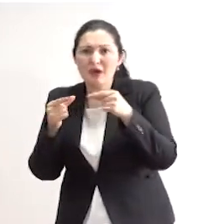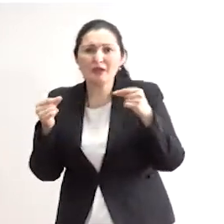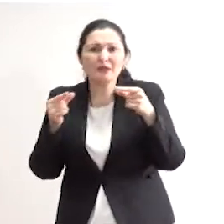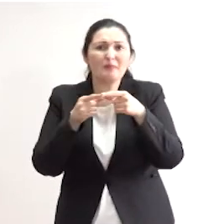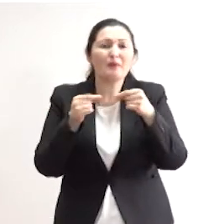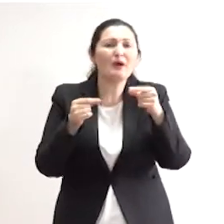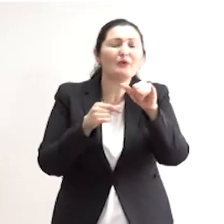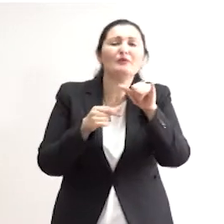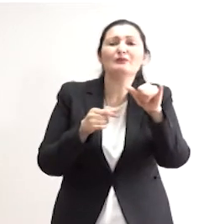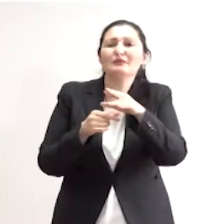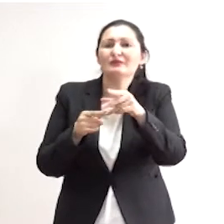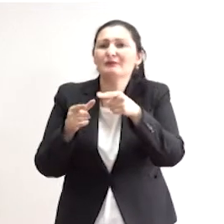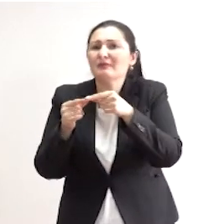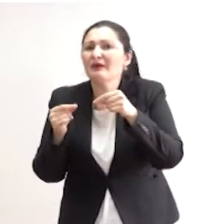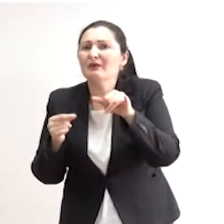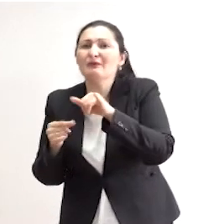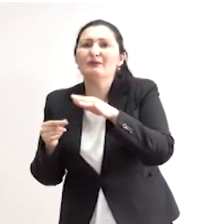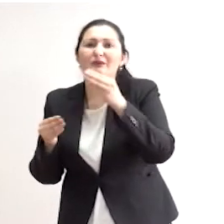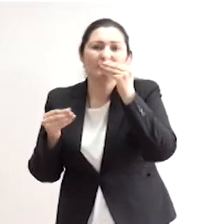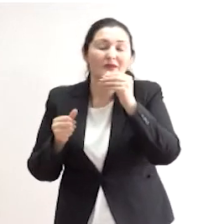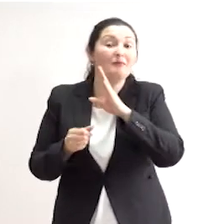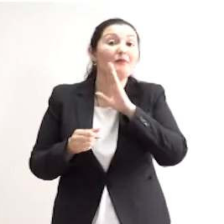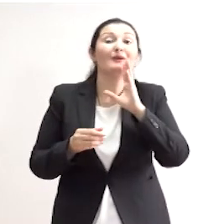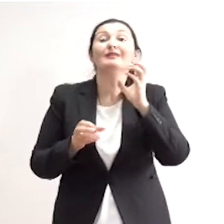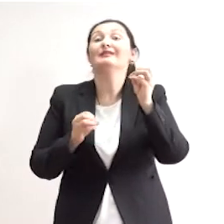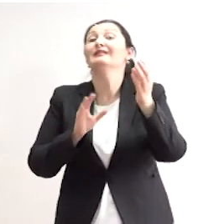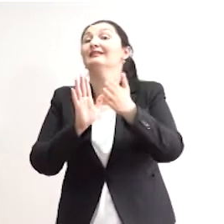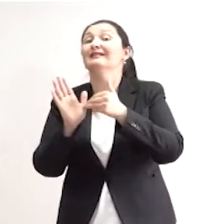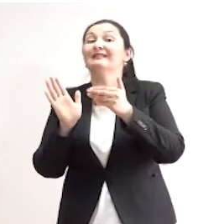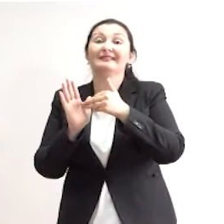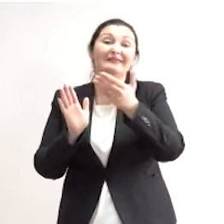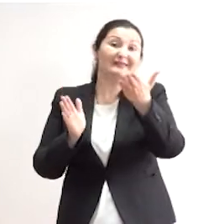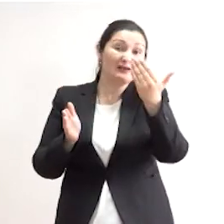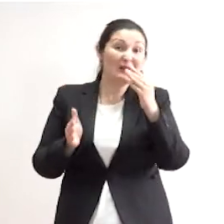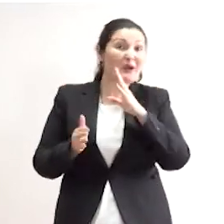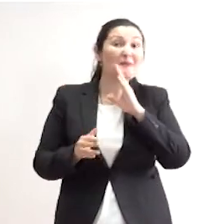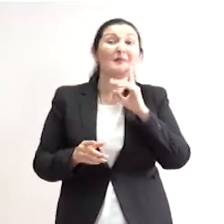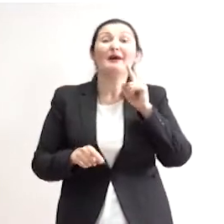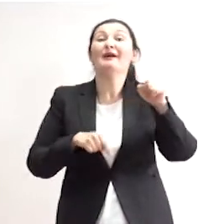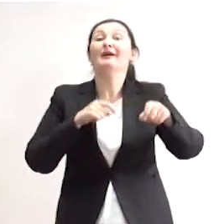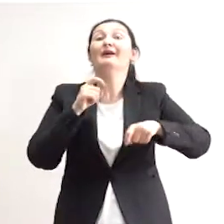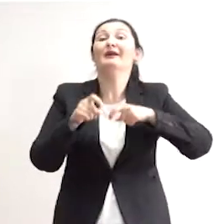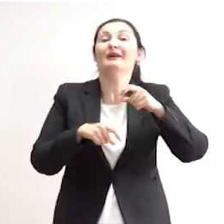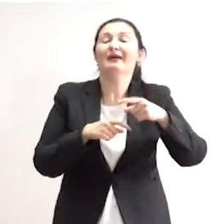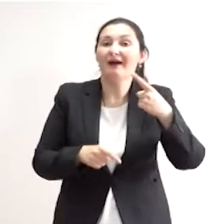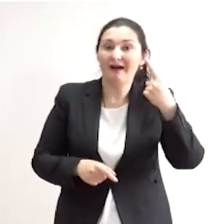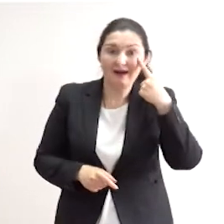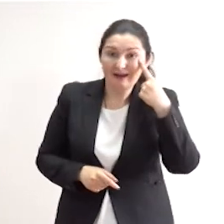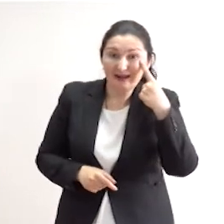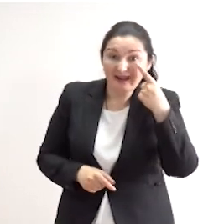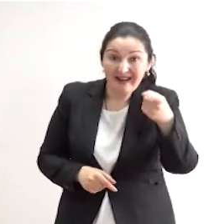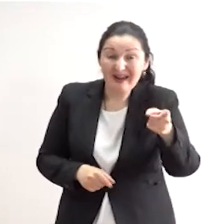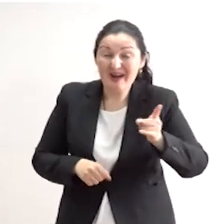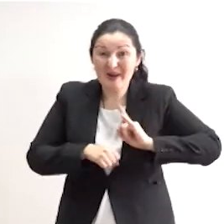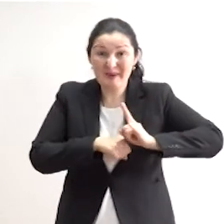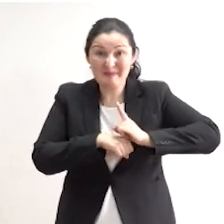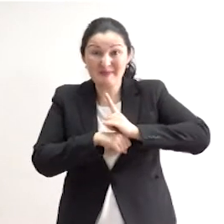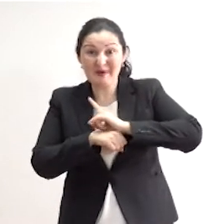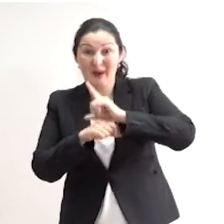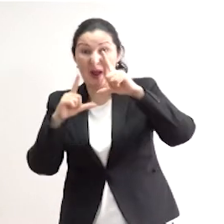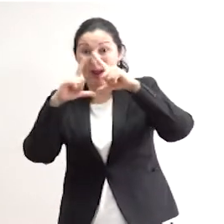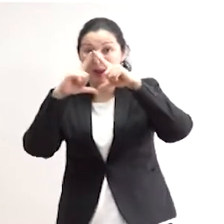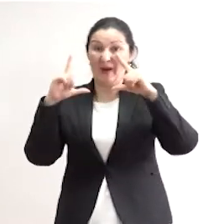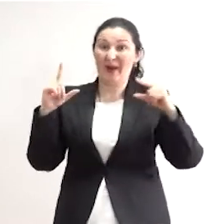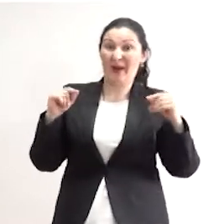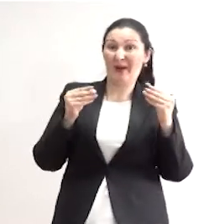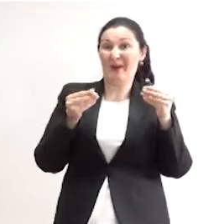شد مادرش باز او را جیغ زد خواست به نزد مادرش برود ناگهان دید که موشک